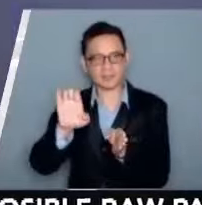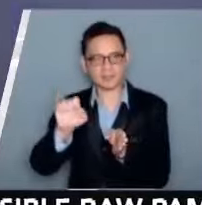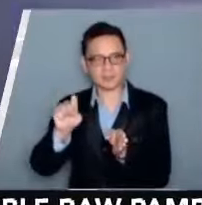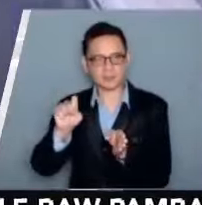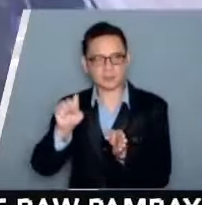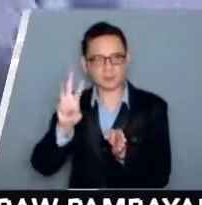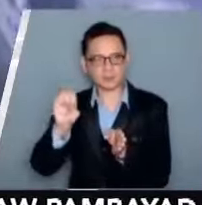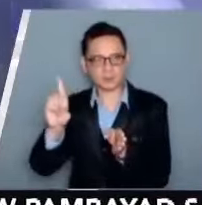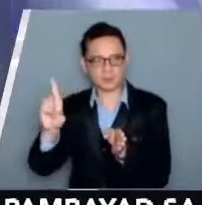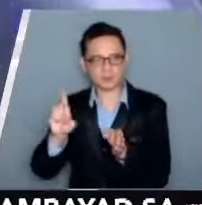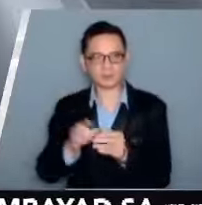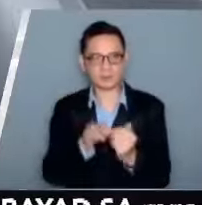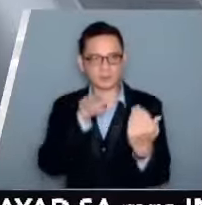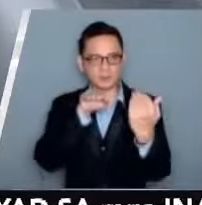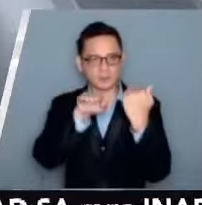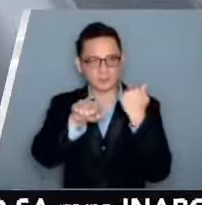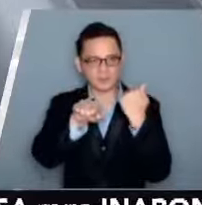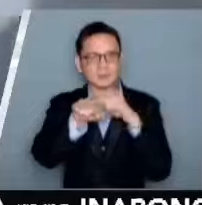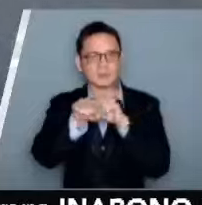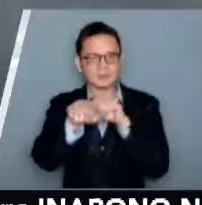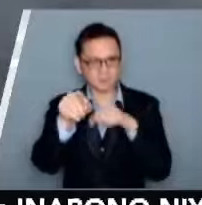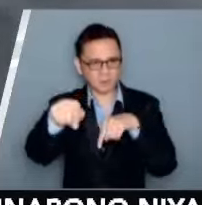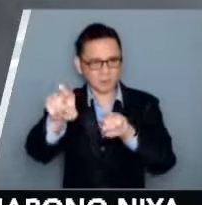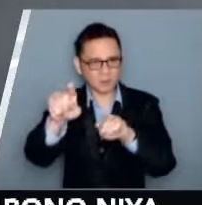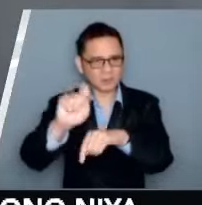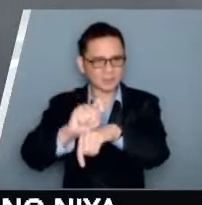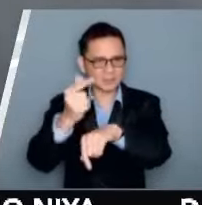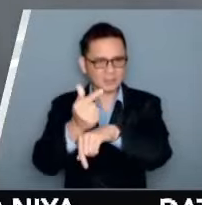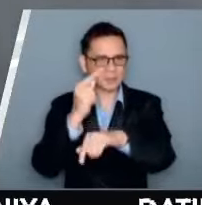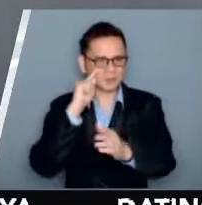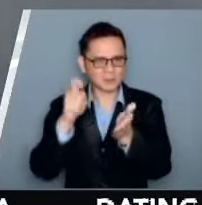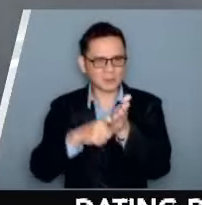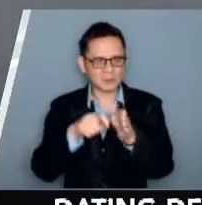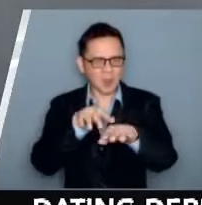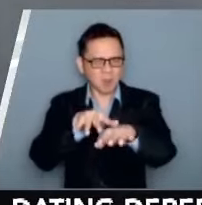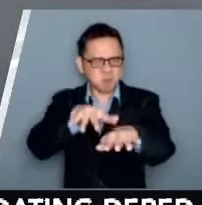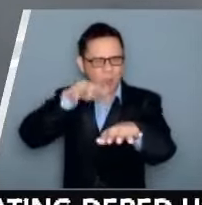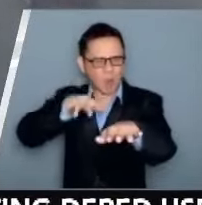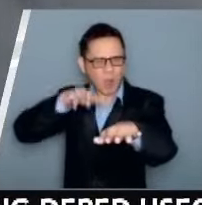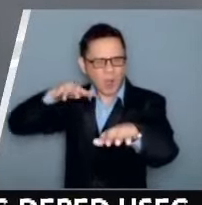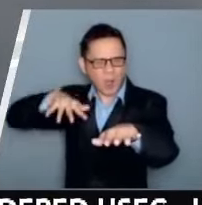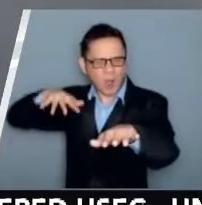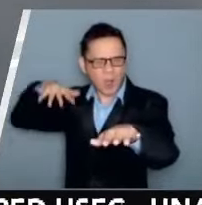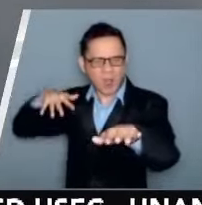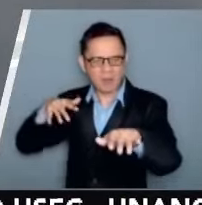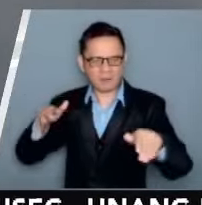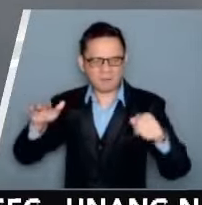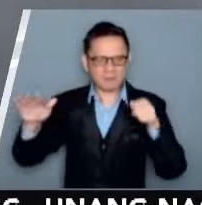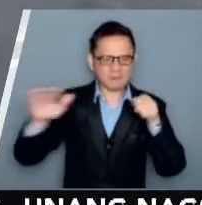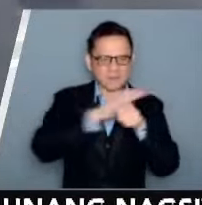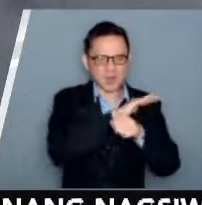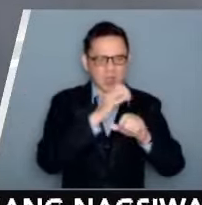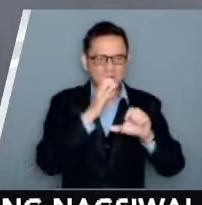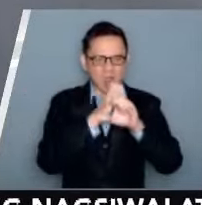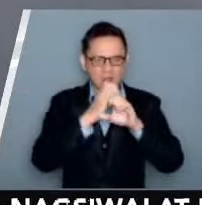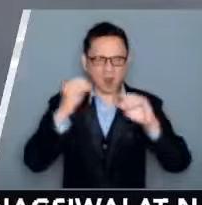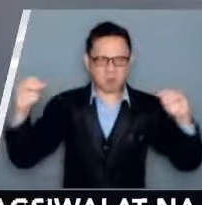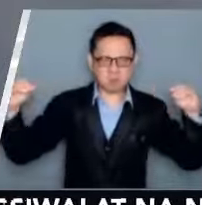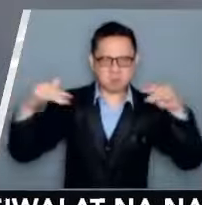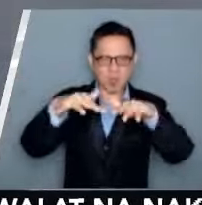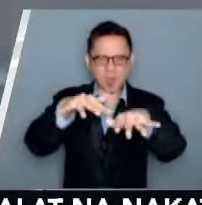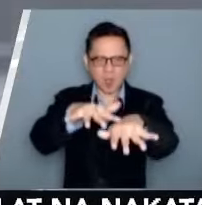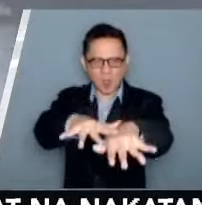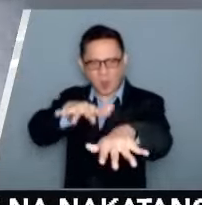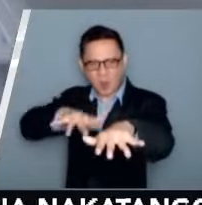po Taguig, nakikita po natin, no, napakabigat na po ng daloy ng mga sasakyan. Punong-puno na yung mga kalsada sa mga sandaling ito,